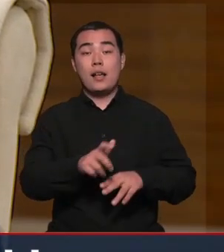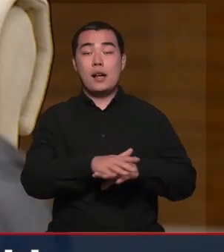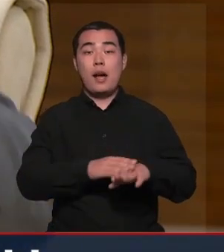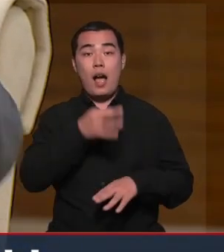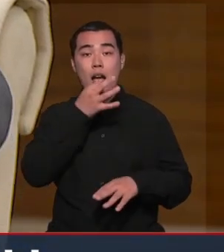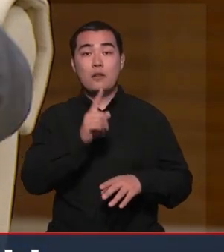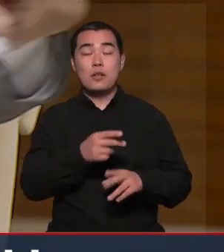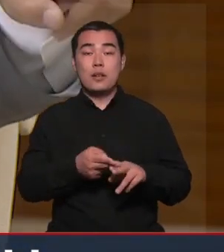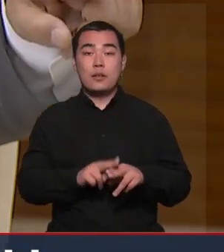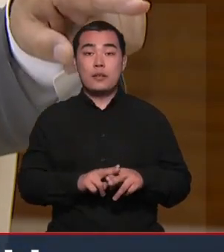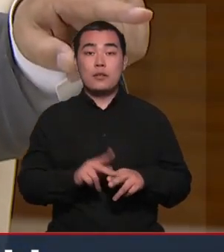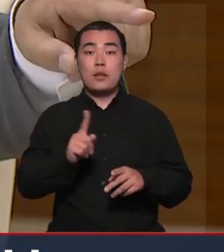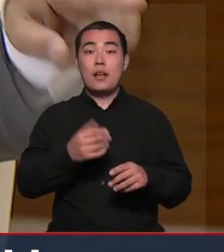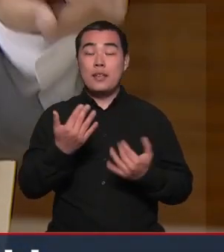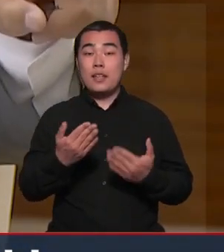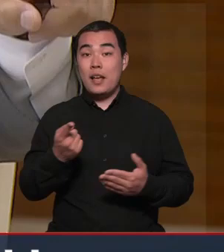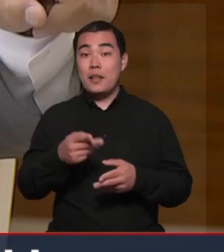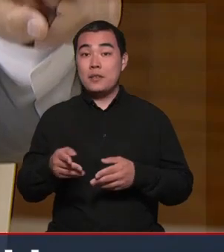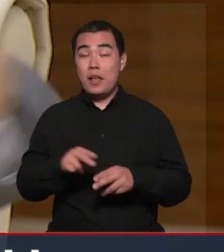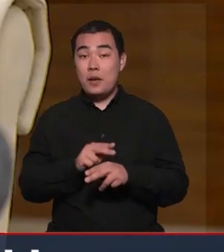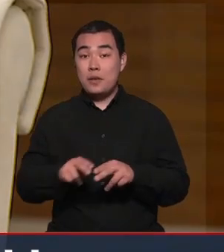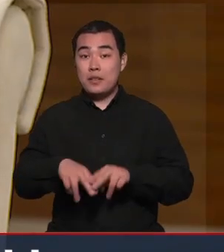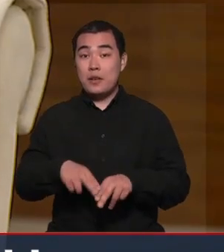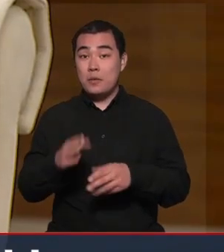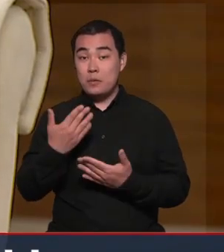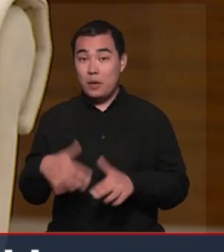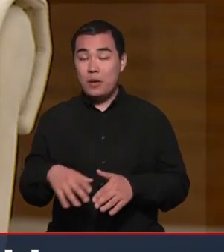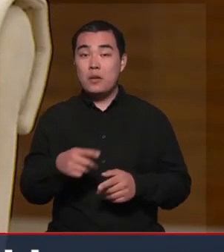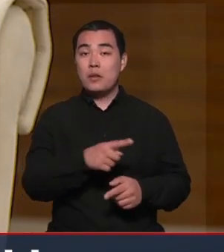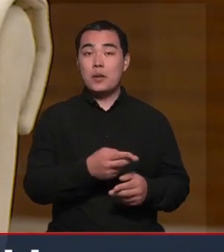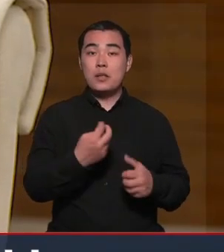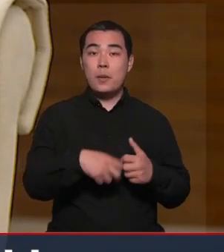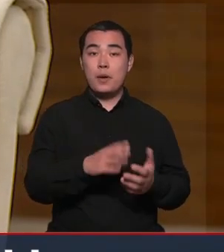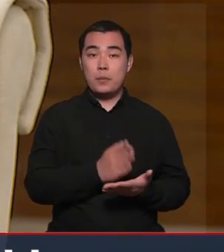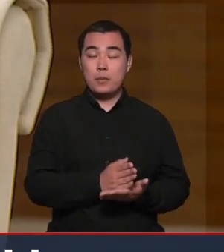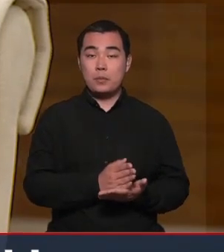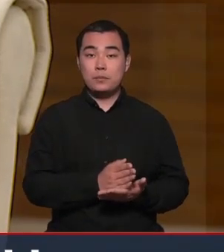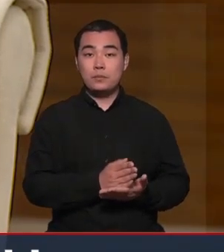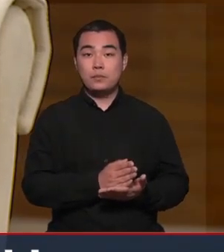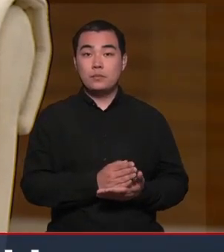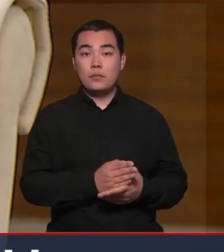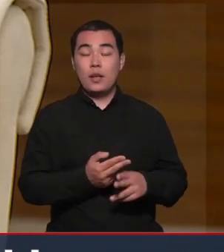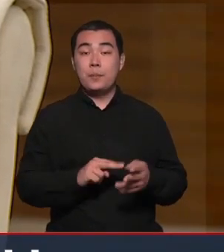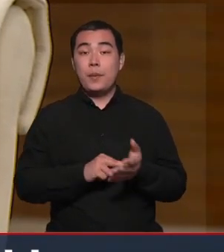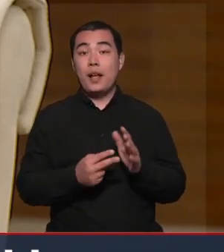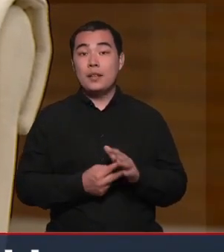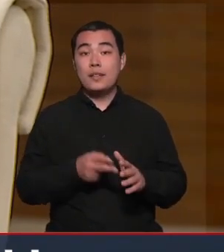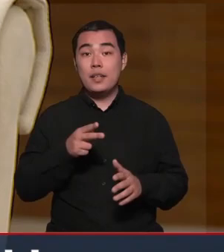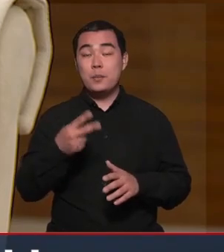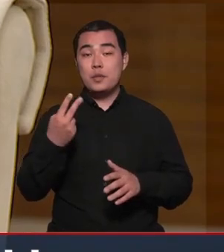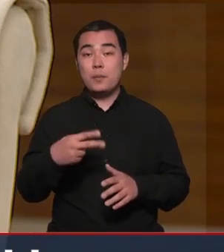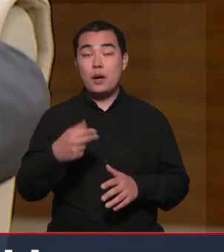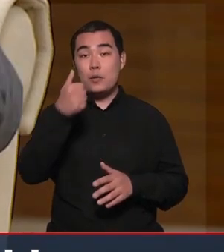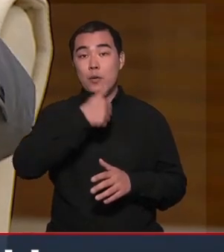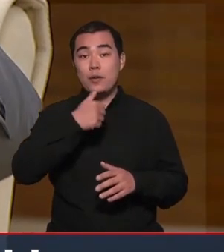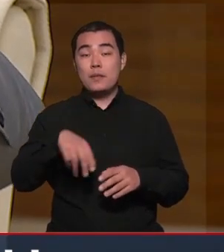жатыр. Мына бөлігі салынып біткенше, ана бөлігі бұзылып жатыр деп. Негізінде жоспар бойынша